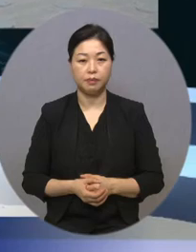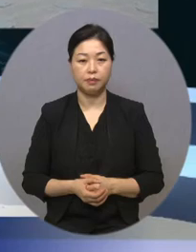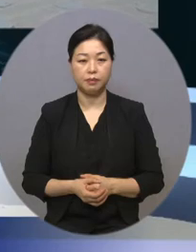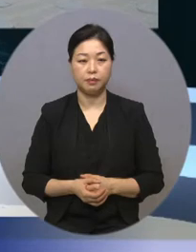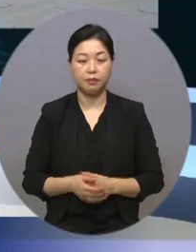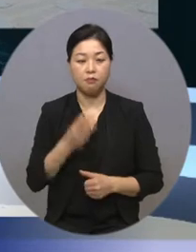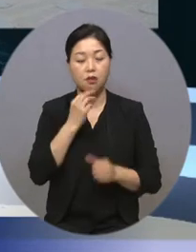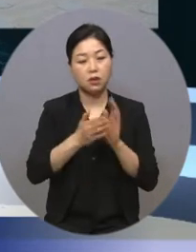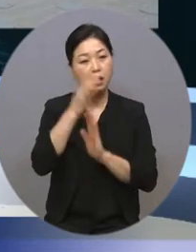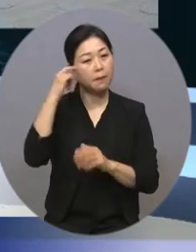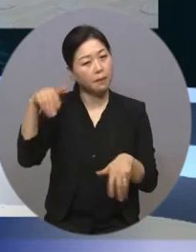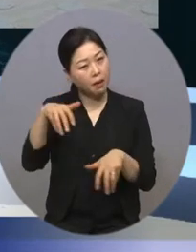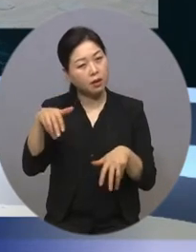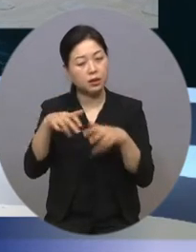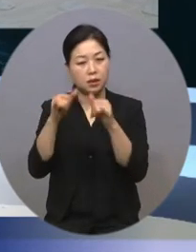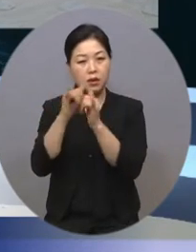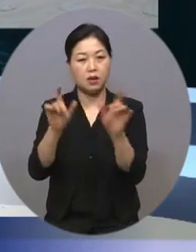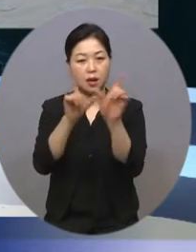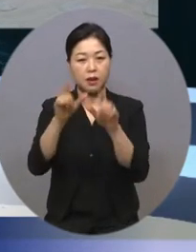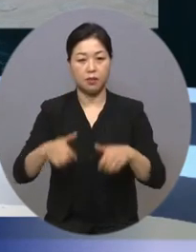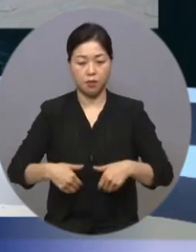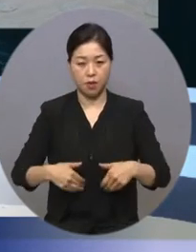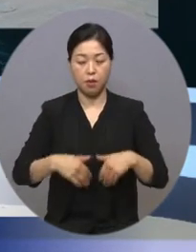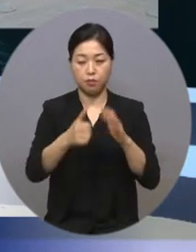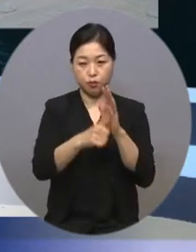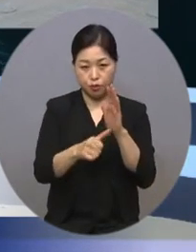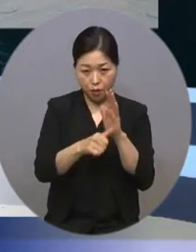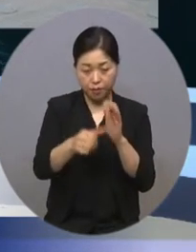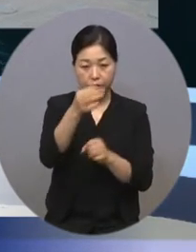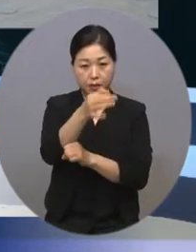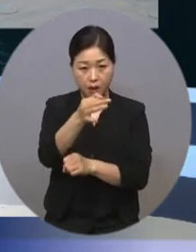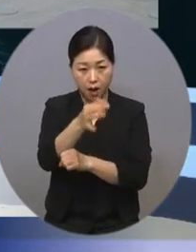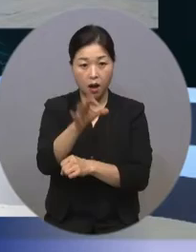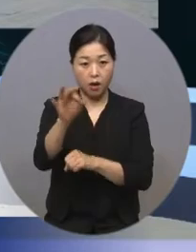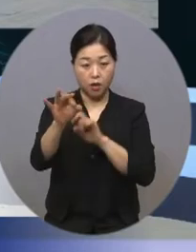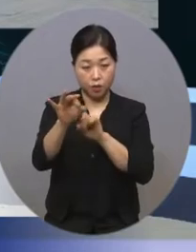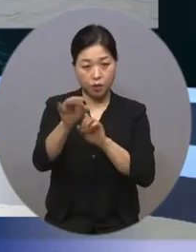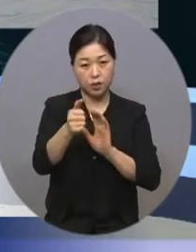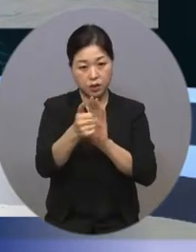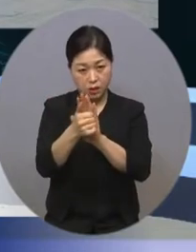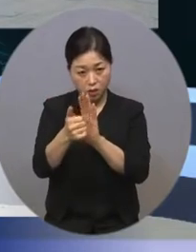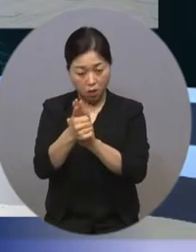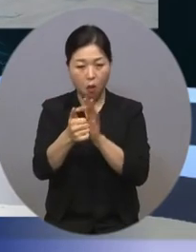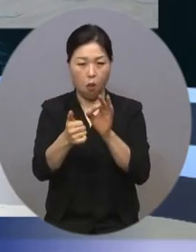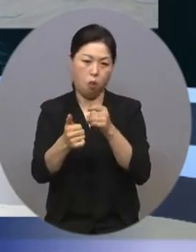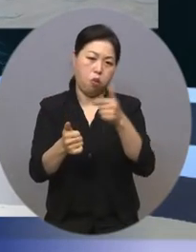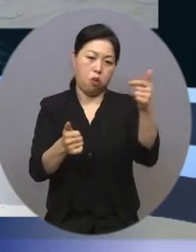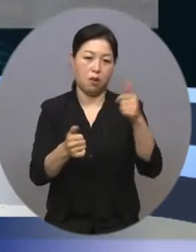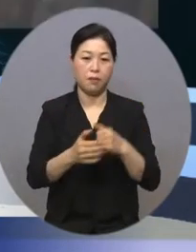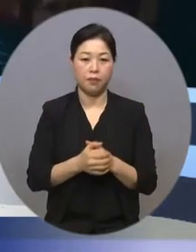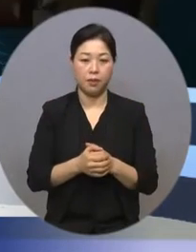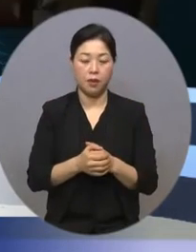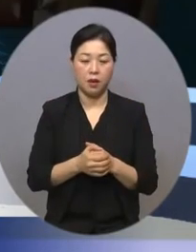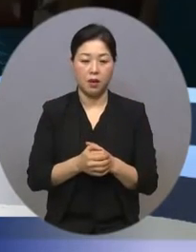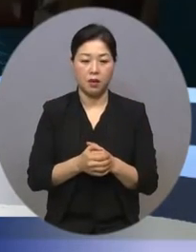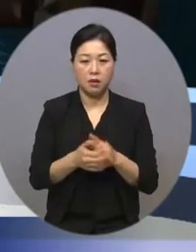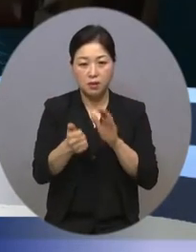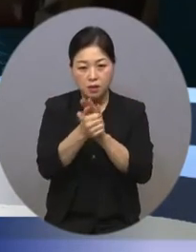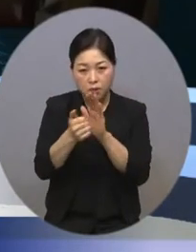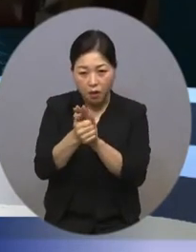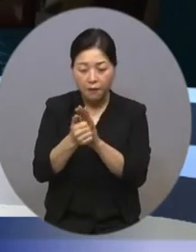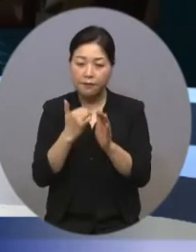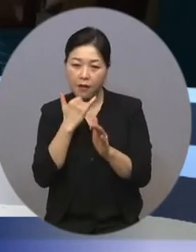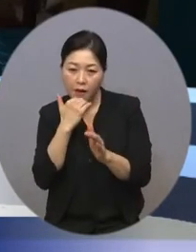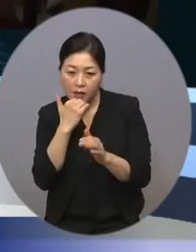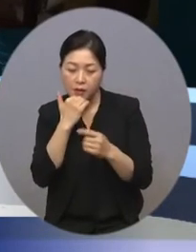서울시가 뇌병변 장애인 의 생활에 필요한 용품 에 구입 비용 지원을 대폭 확대했습니다 꾸준히 지원 대상 연령